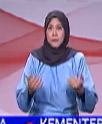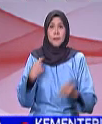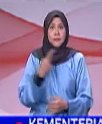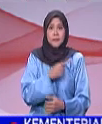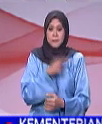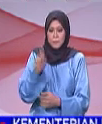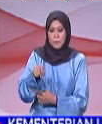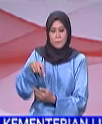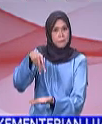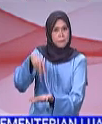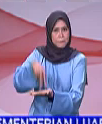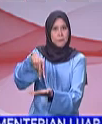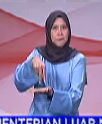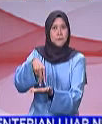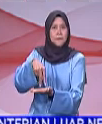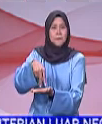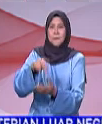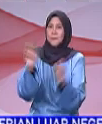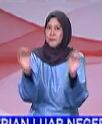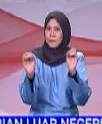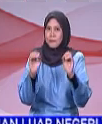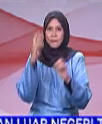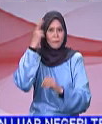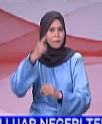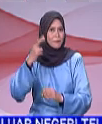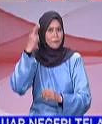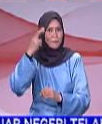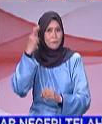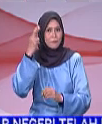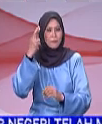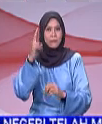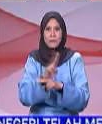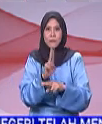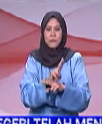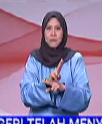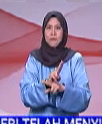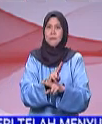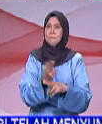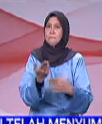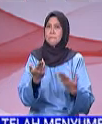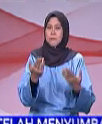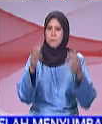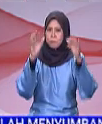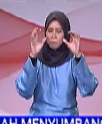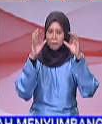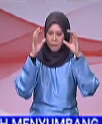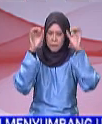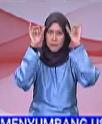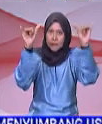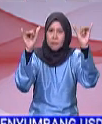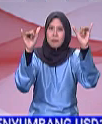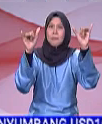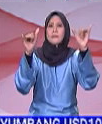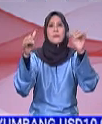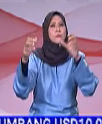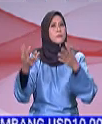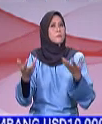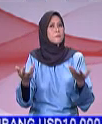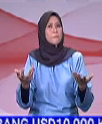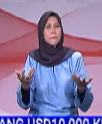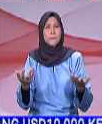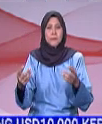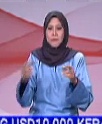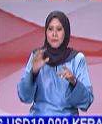pendirian bahawa tiada alasan kukuh bagi penggunaan kekerasan yang dilakukan secara